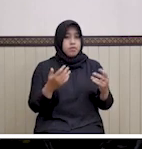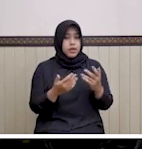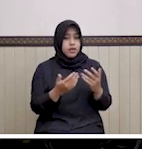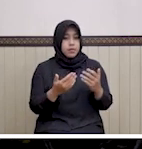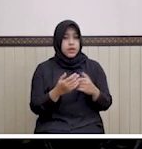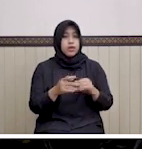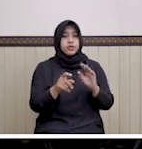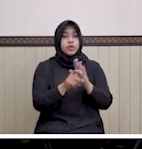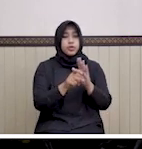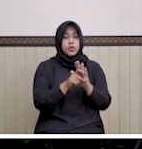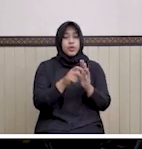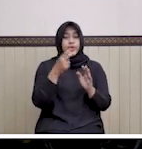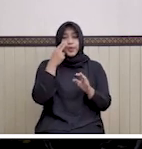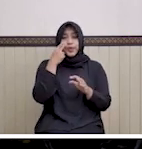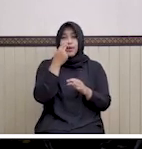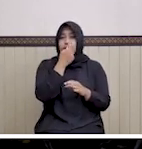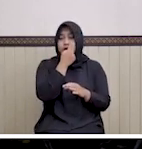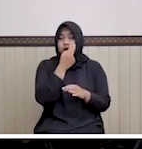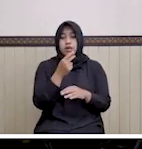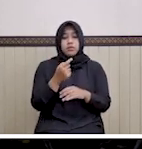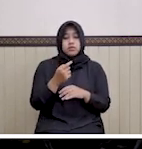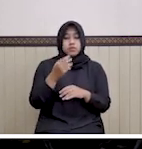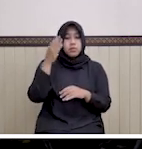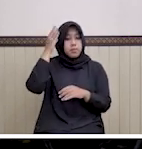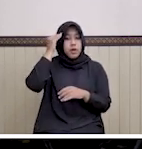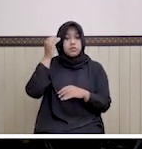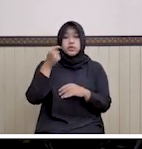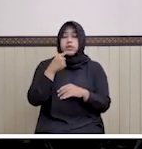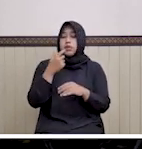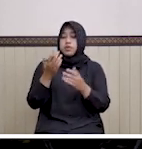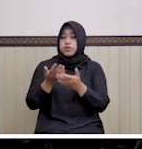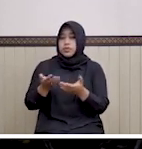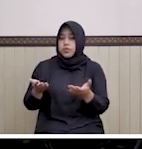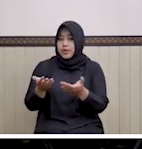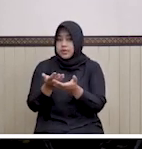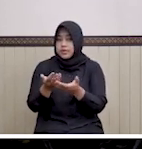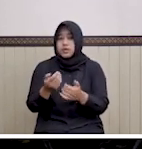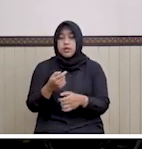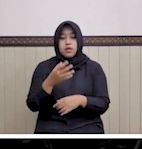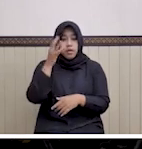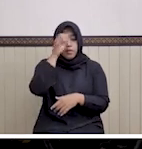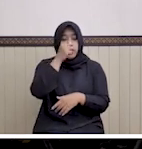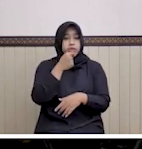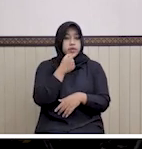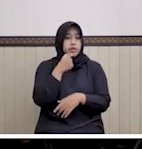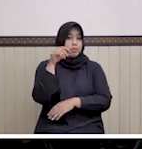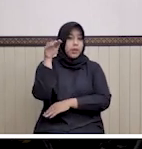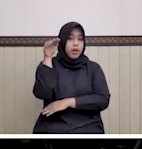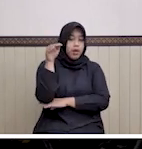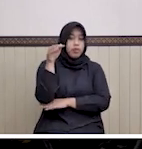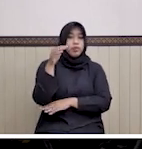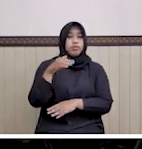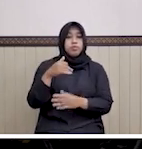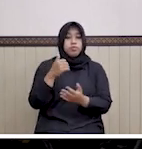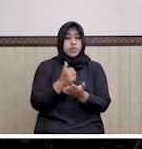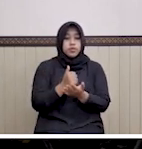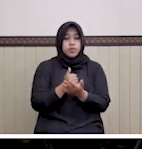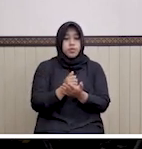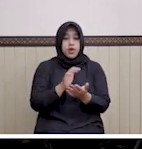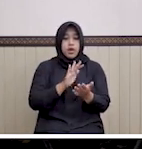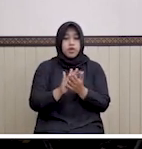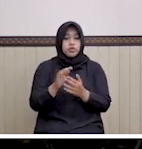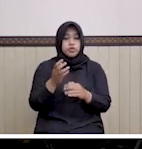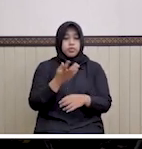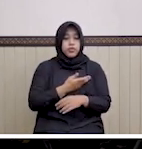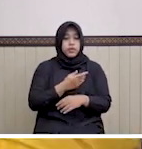Pak misalkan tunanetra mengenali situasi mengenali pelaku kayak gitu ini otomatis mereka